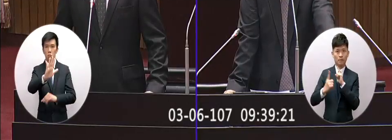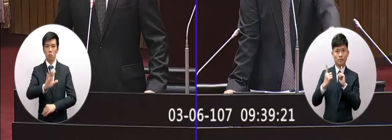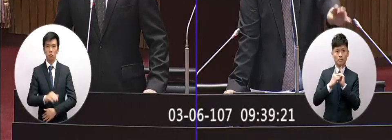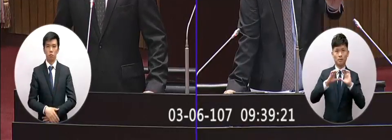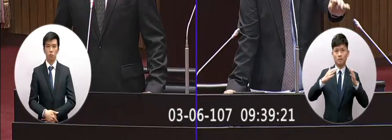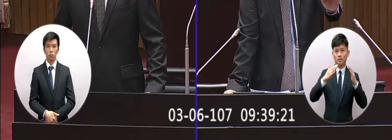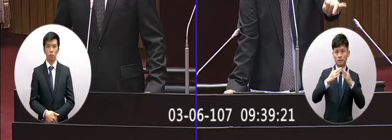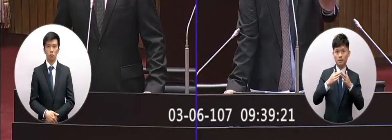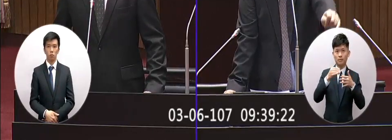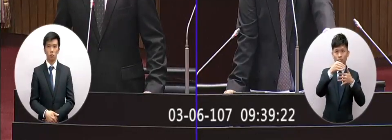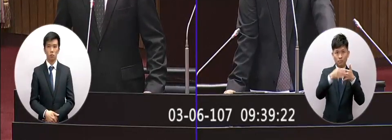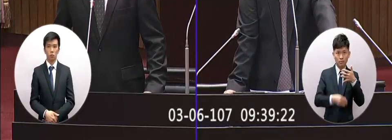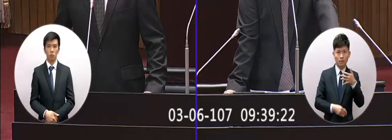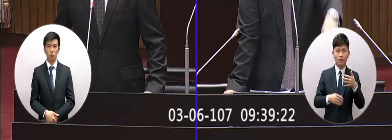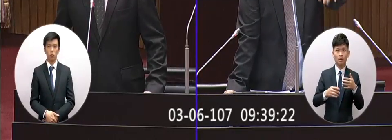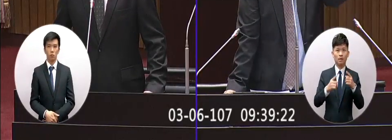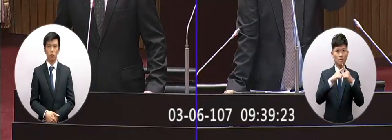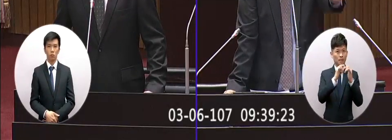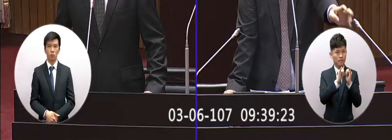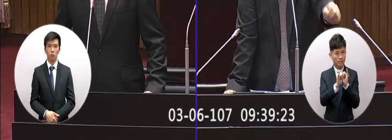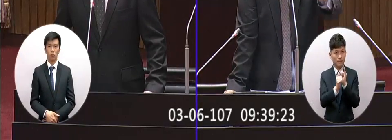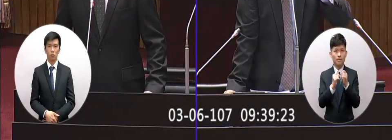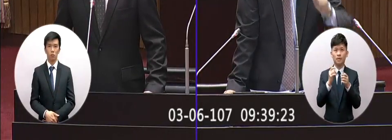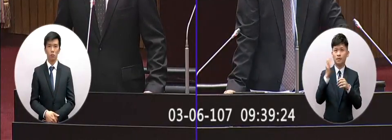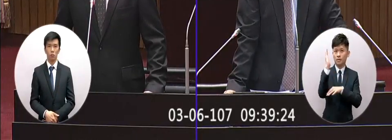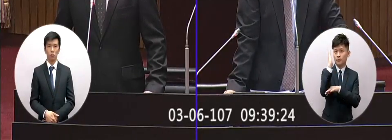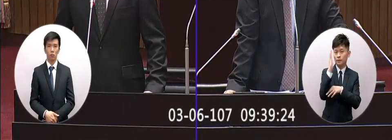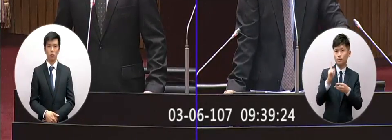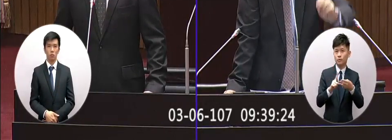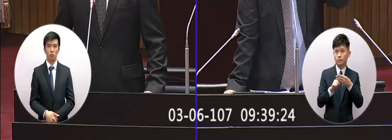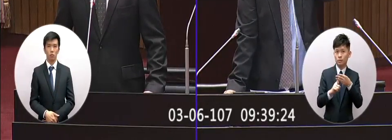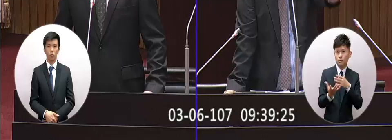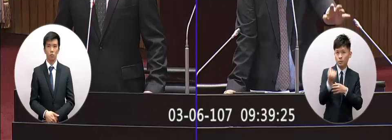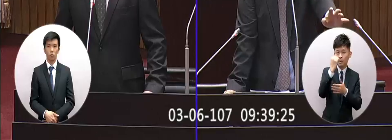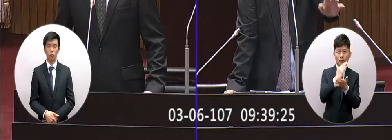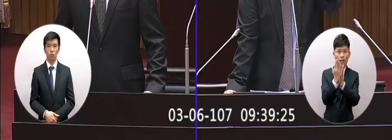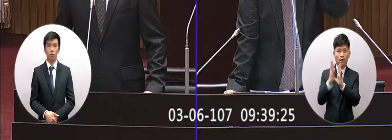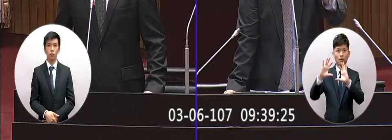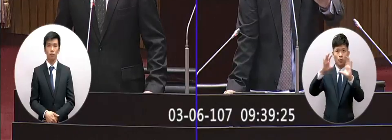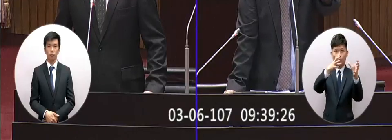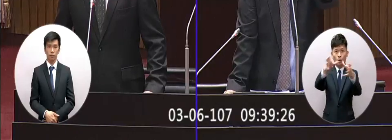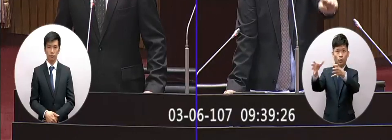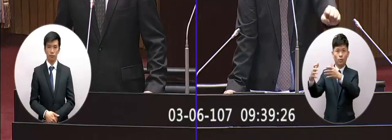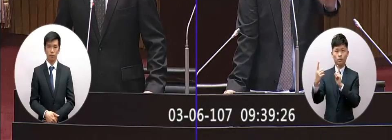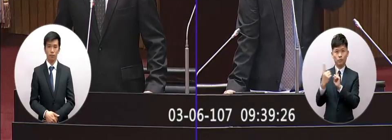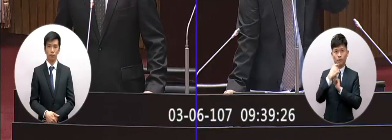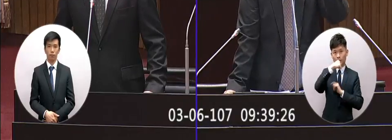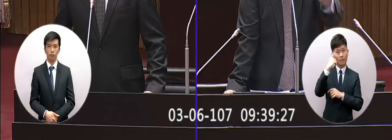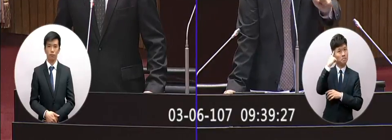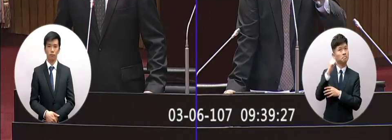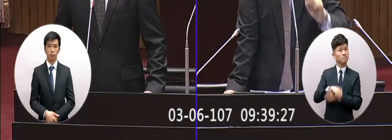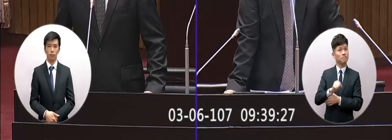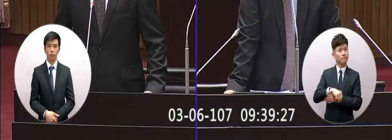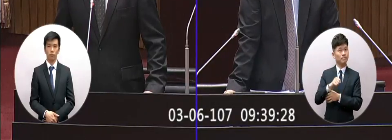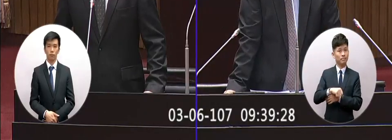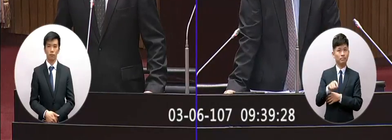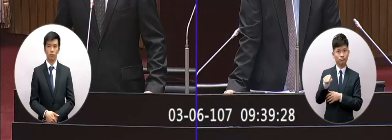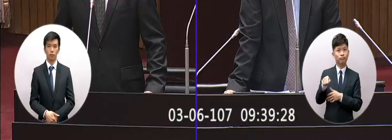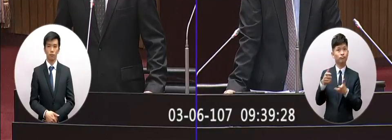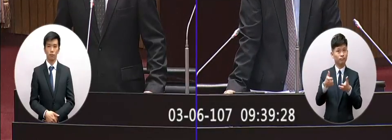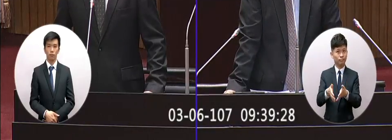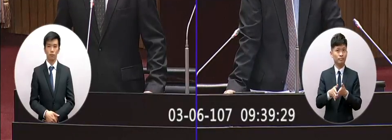的这个要素，土地、人民、政府、主权，最近又加上有效的国际承认，对不对？所以我们现在邦交国每一个国家对台湾在国际承认非常重